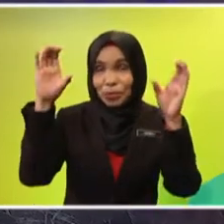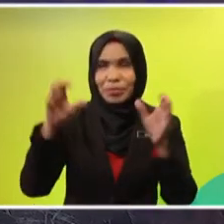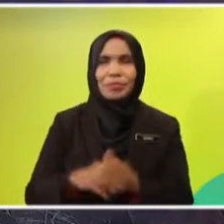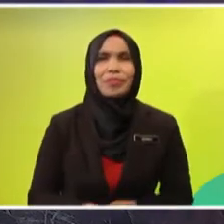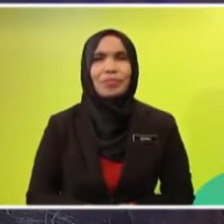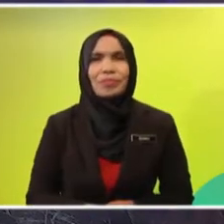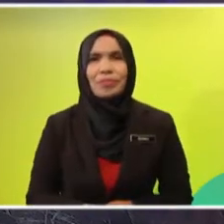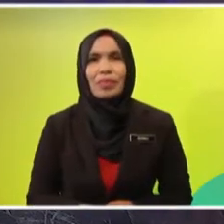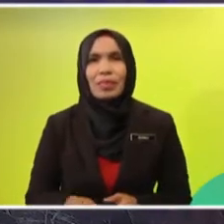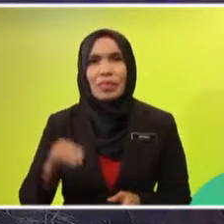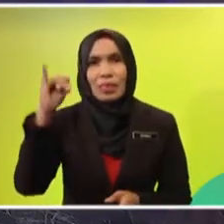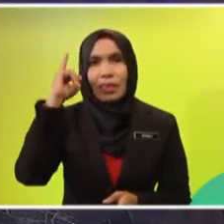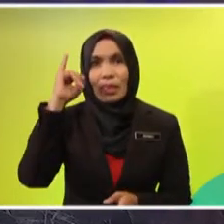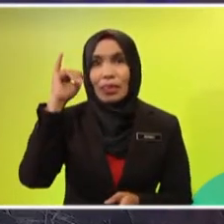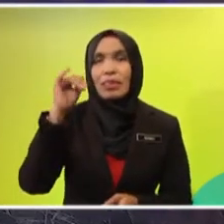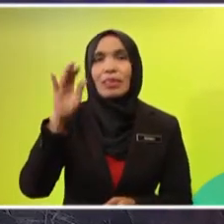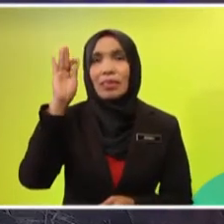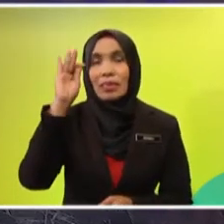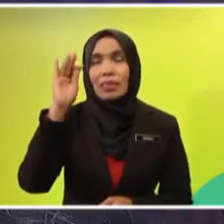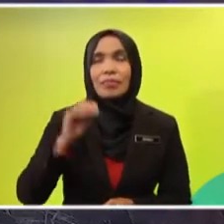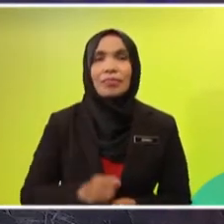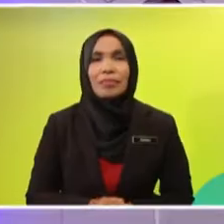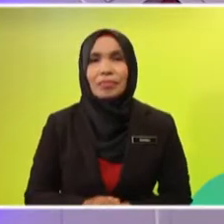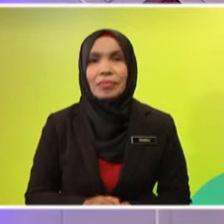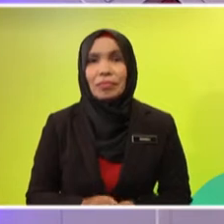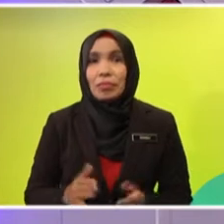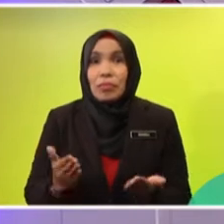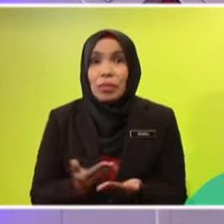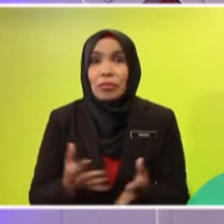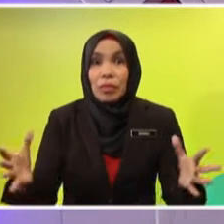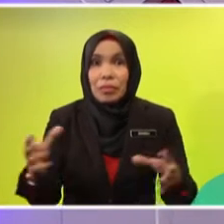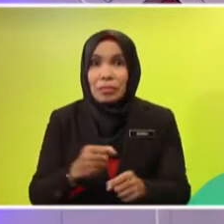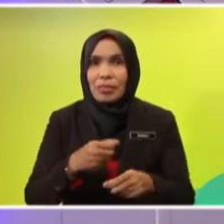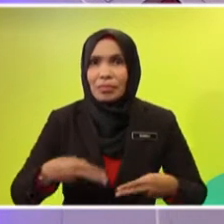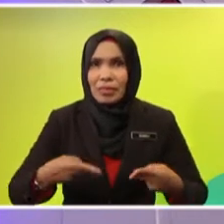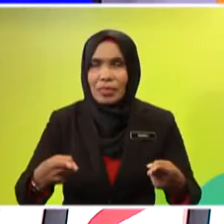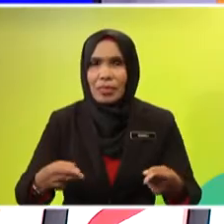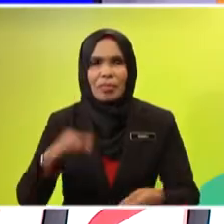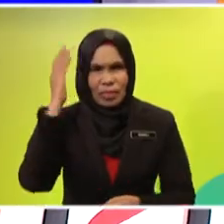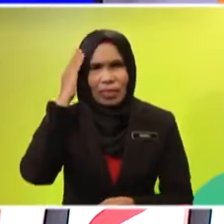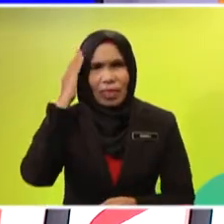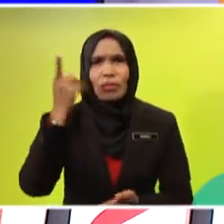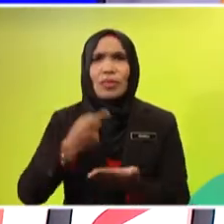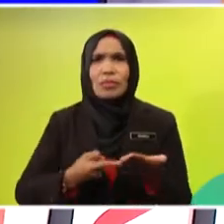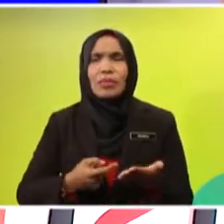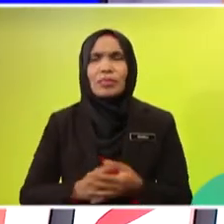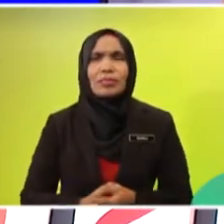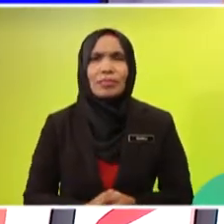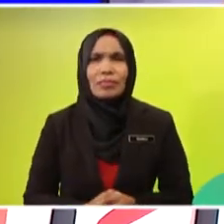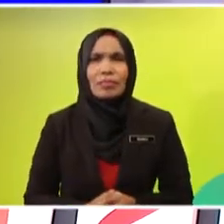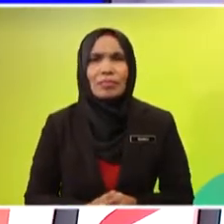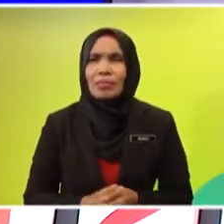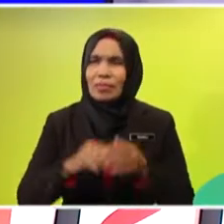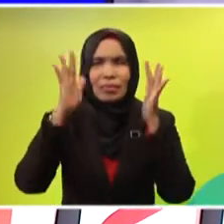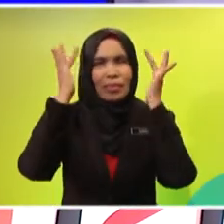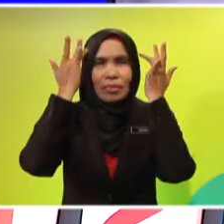venue aja Naikin Aisyah tahu-tahu memegang tuh masalahnya sekarang